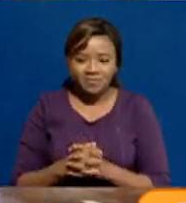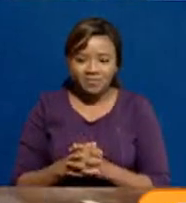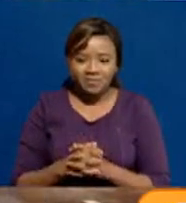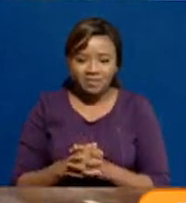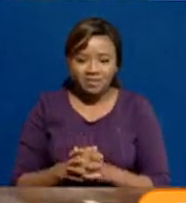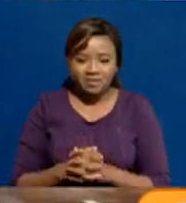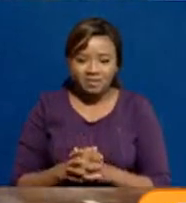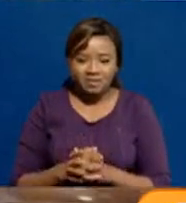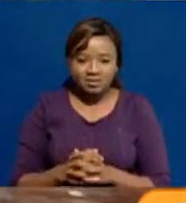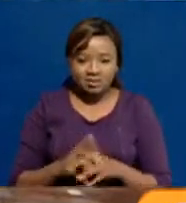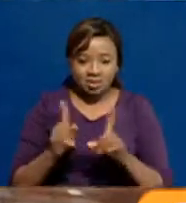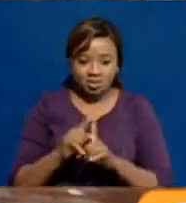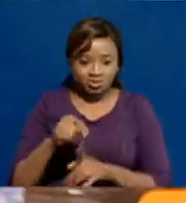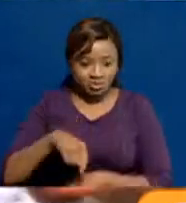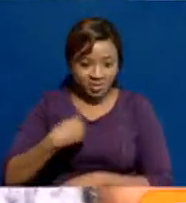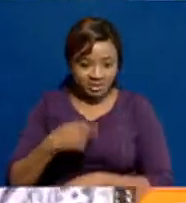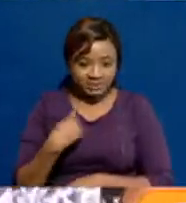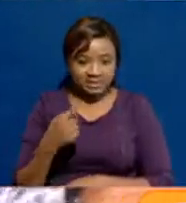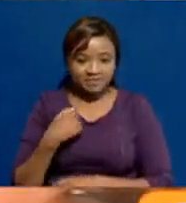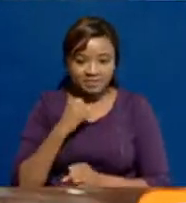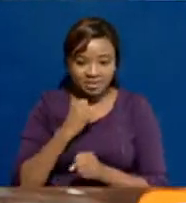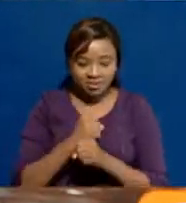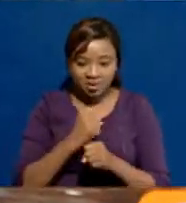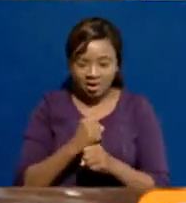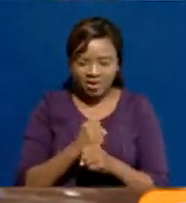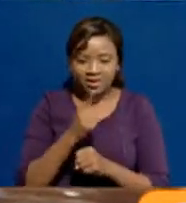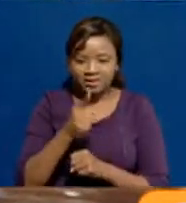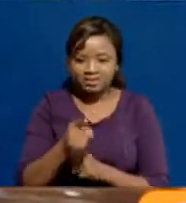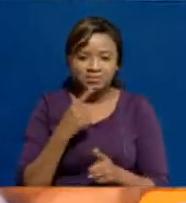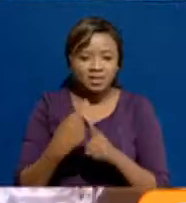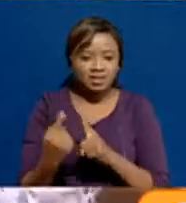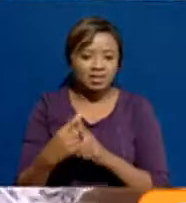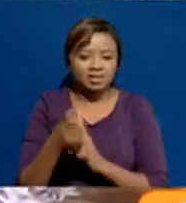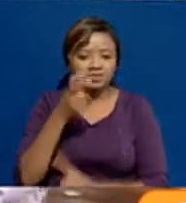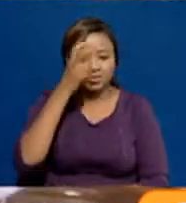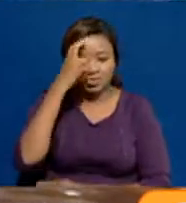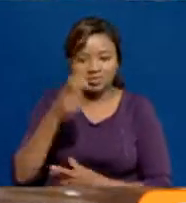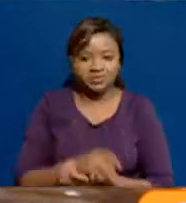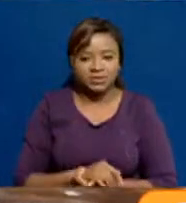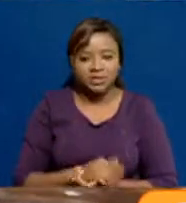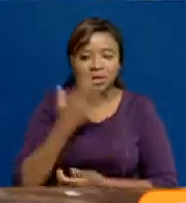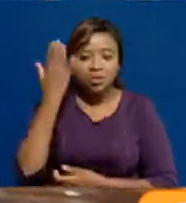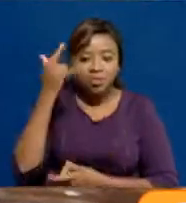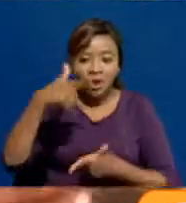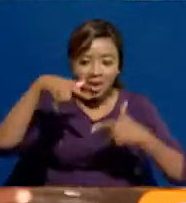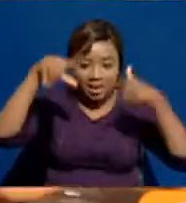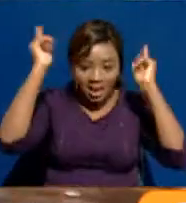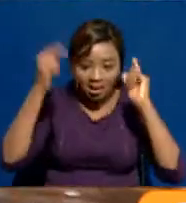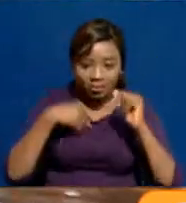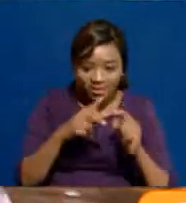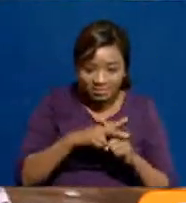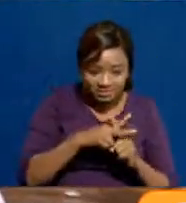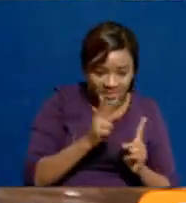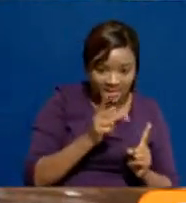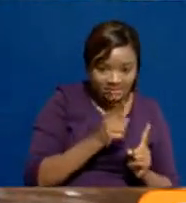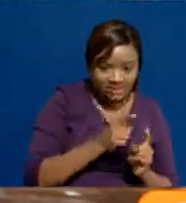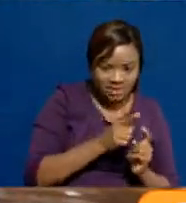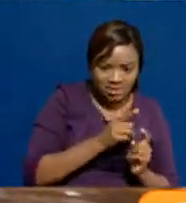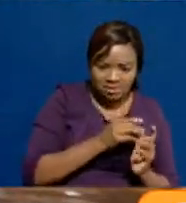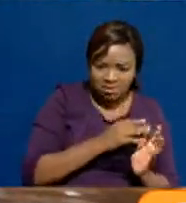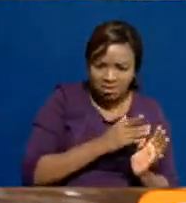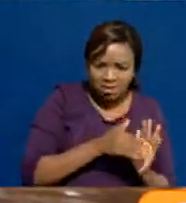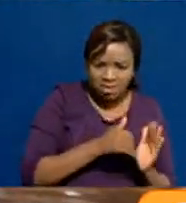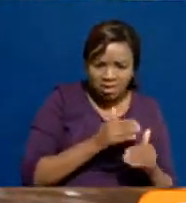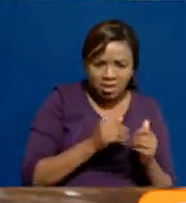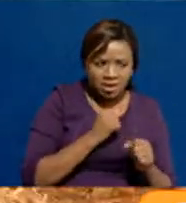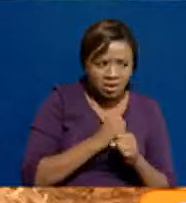mimi mwenyewe nimefanya breeding kwa zaidi ya miaka 20. Kwa sababu yale ng'ombe ambayo tulianza naye, ile kitu tulifanya